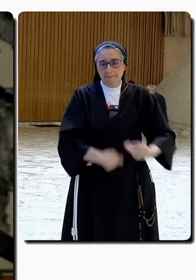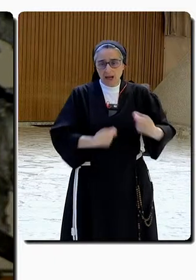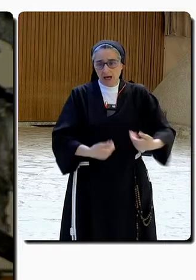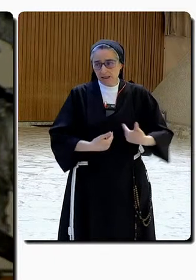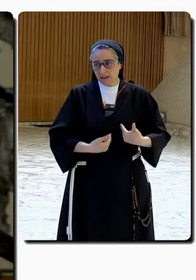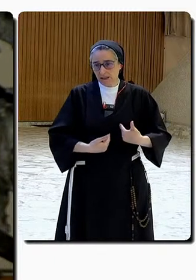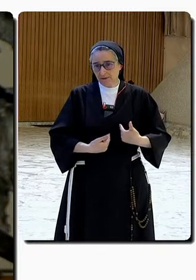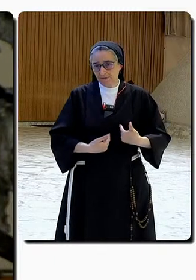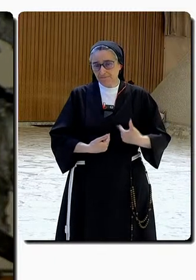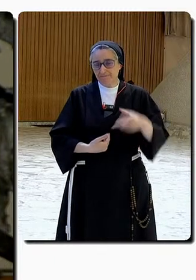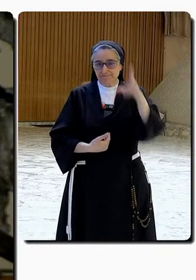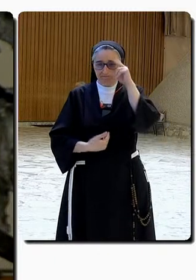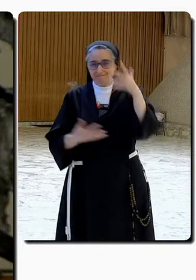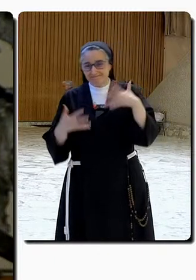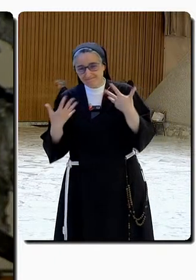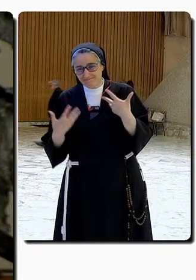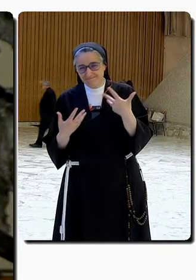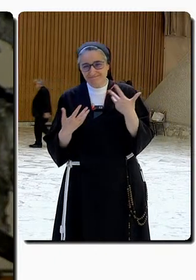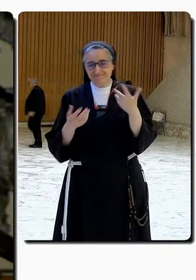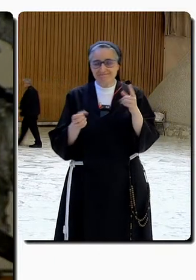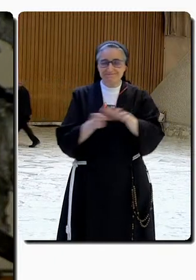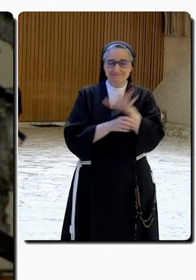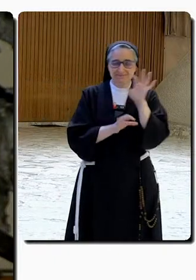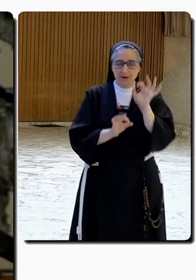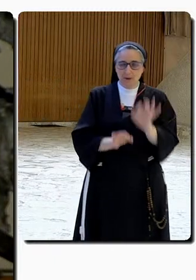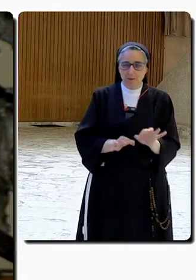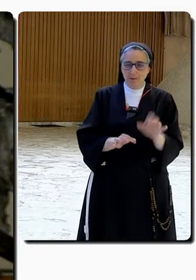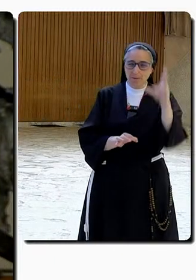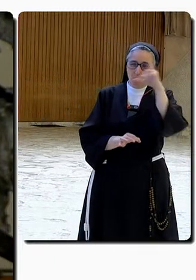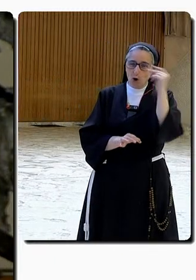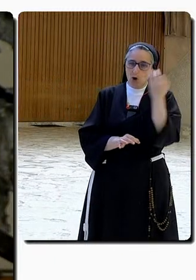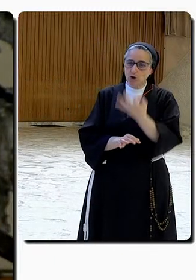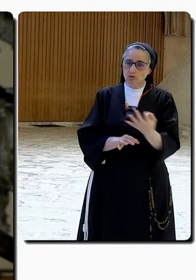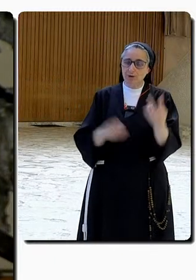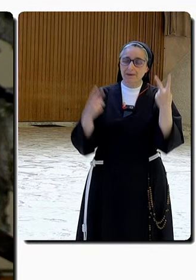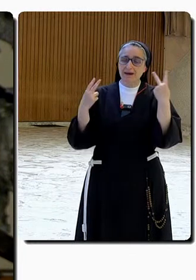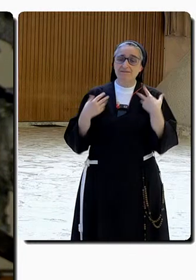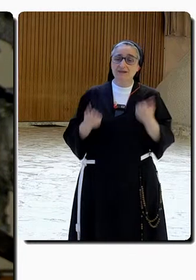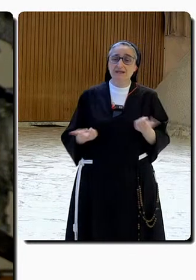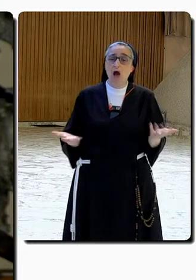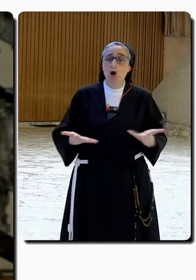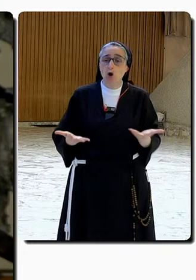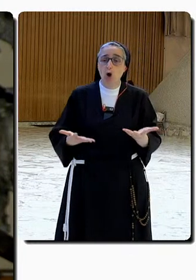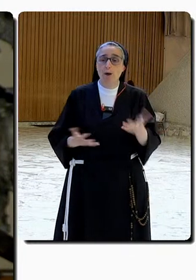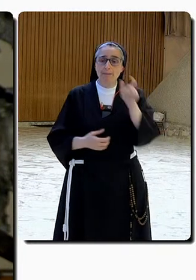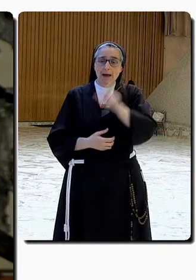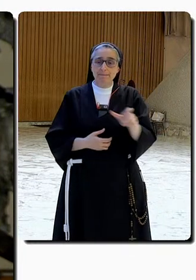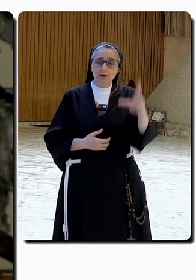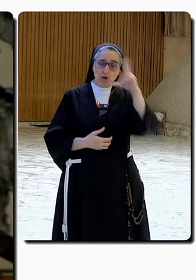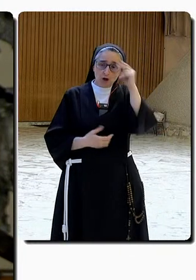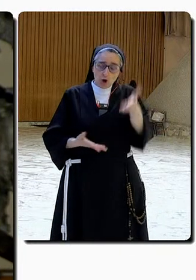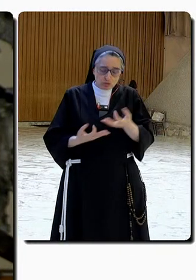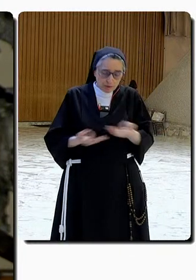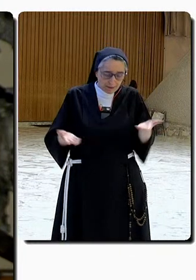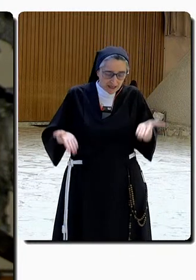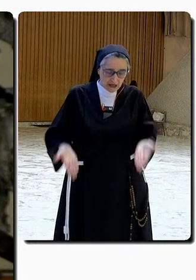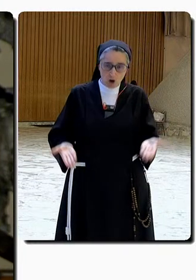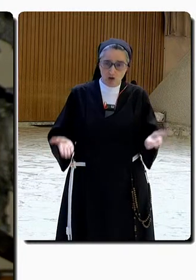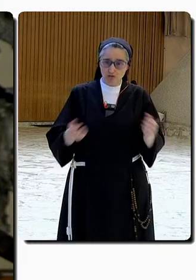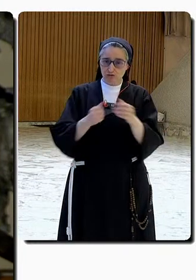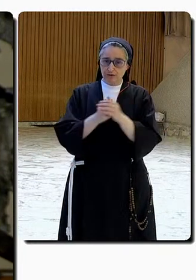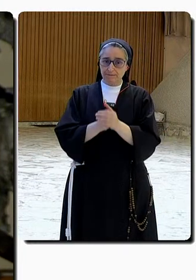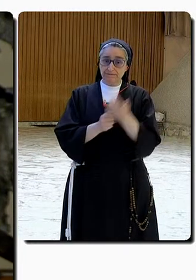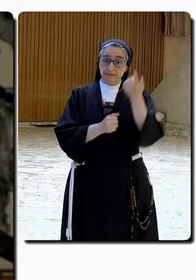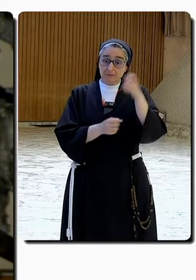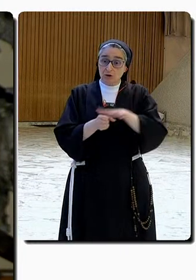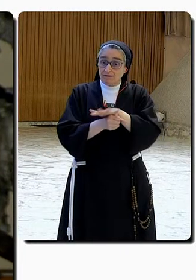Conoscendo le gioie e le ansie delle famiglie, posso capire meglio la vita reale delle persone di oggi,